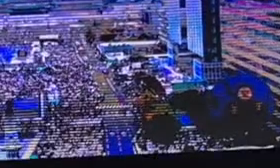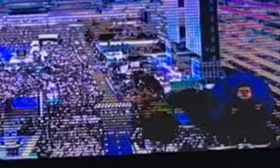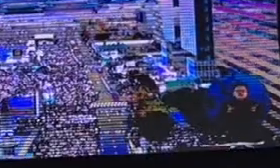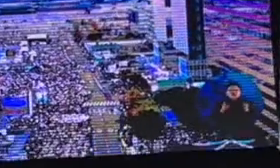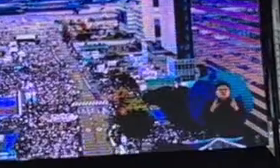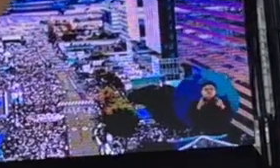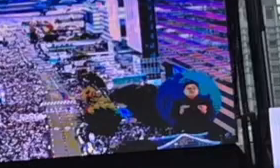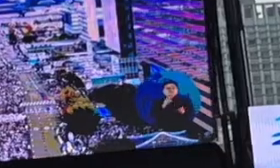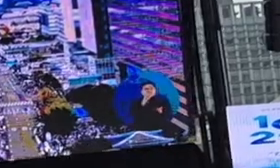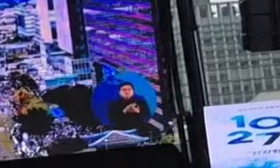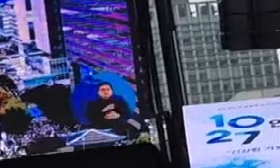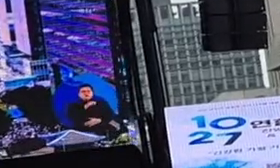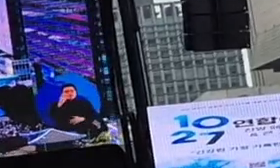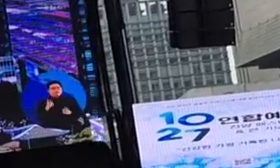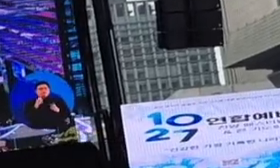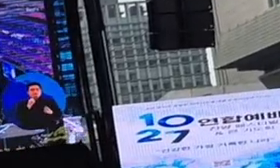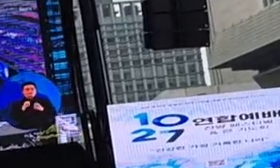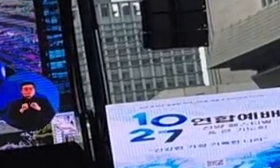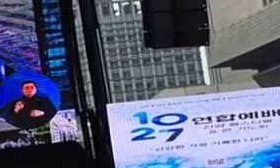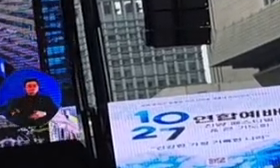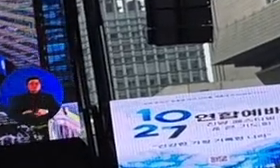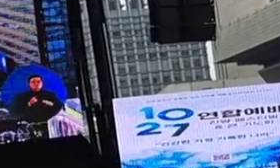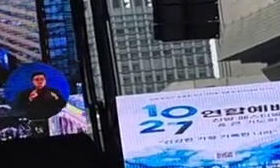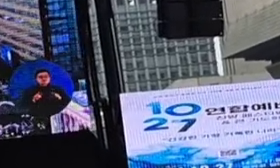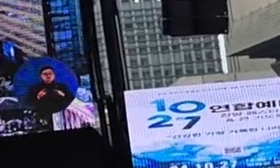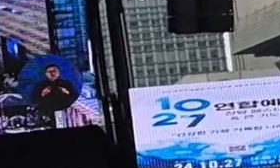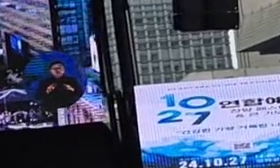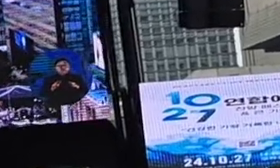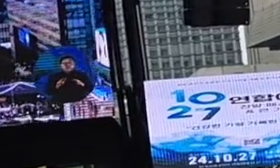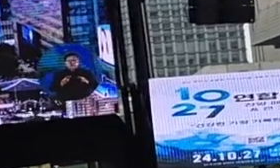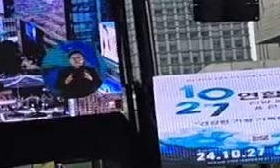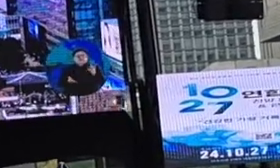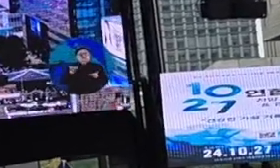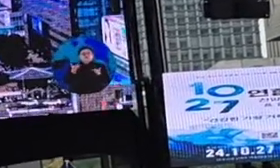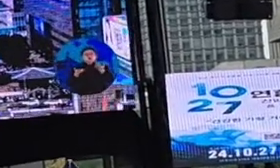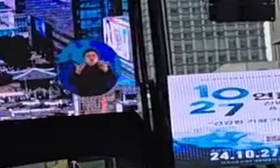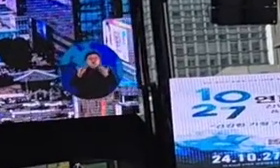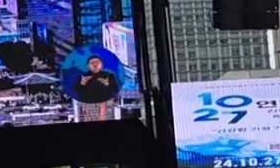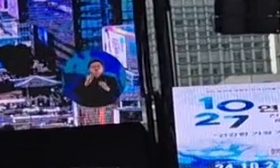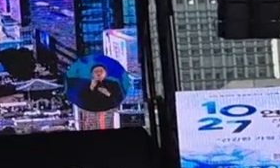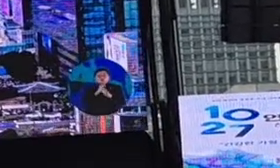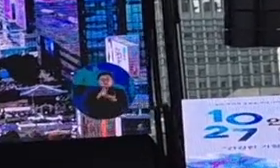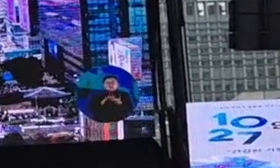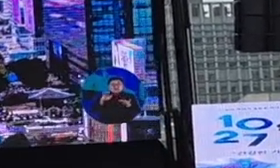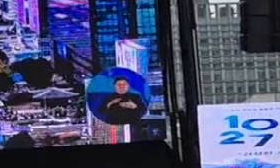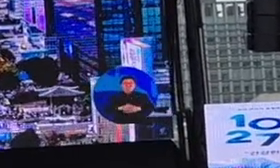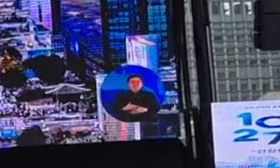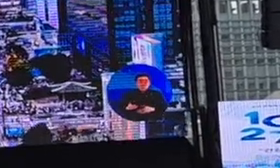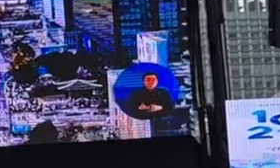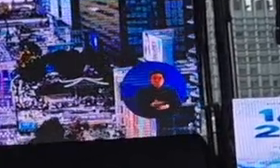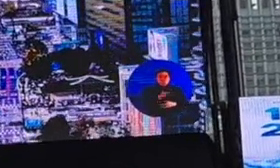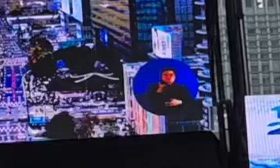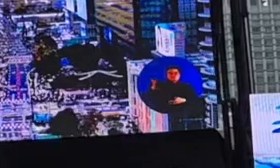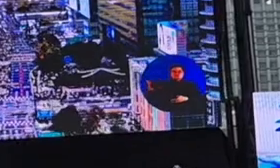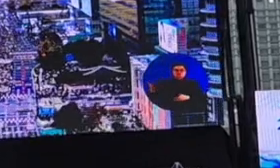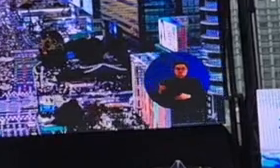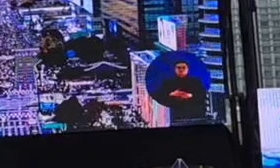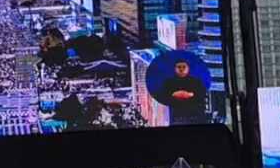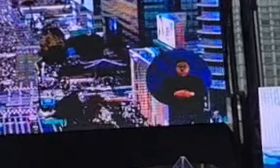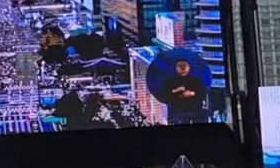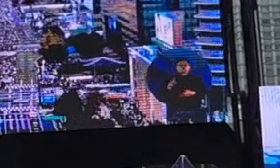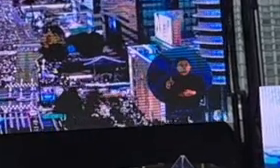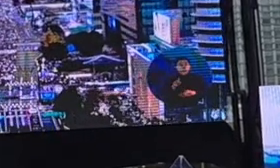불구하고 엄연히 차별을 받고 있는 지경에 있는 것입니다. 여러분,